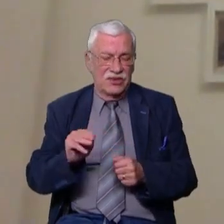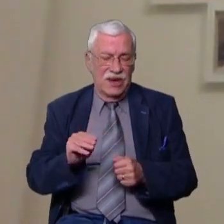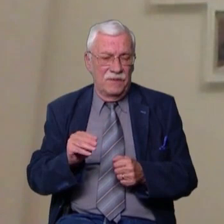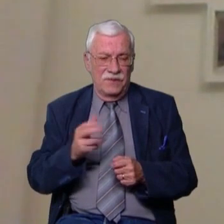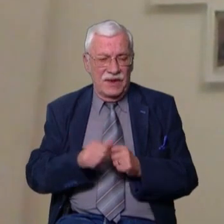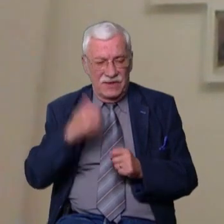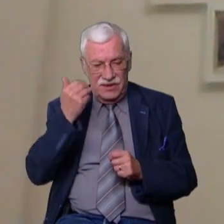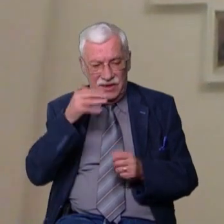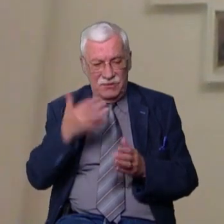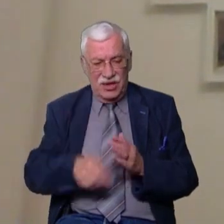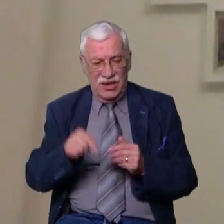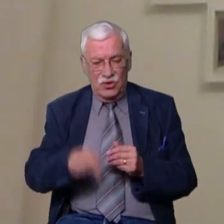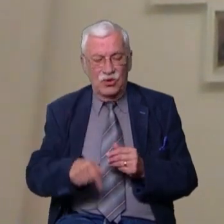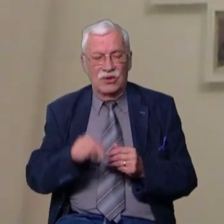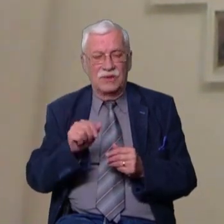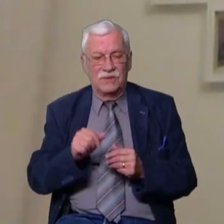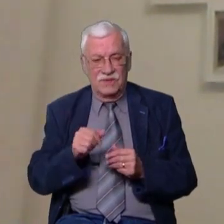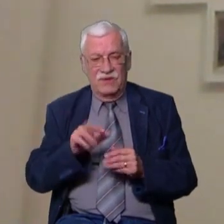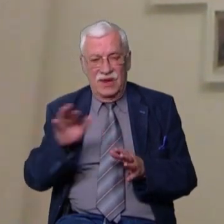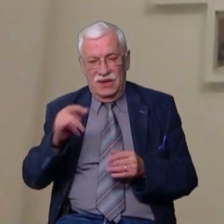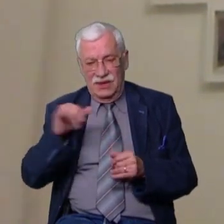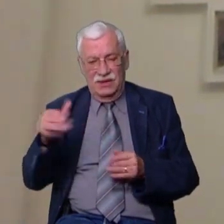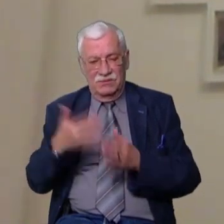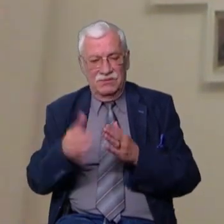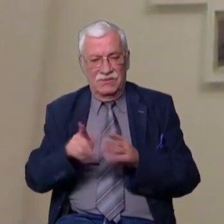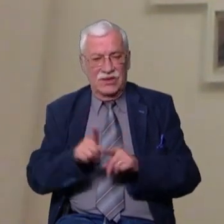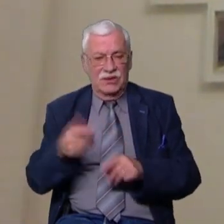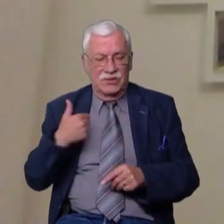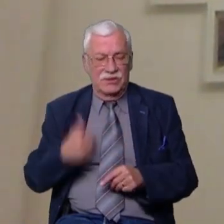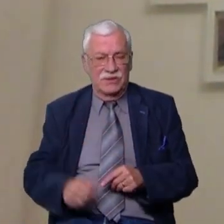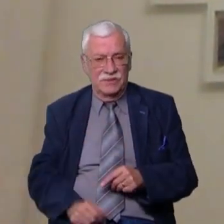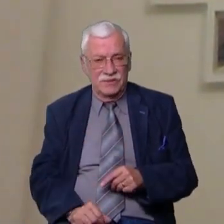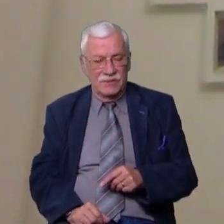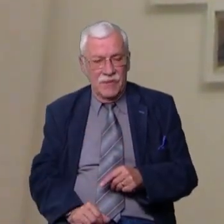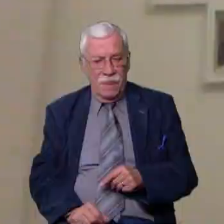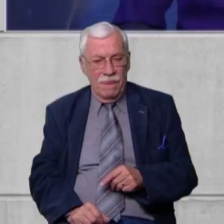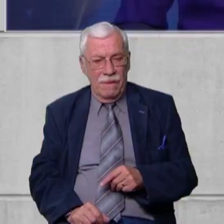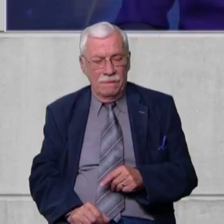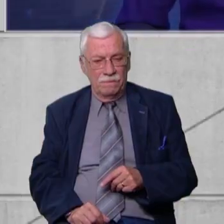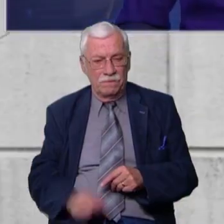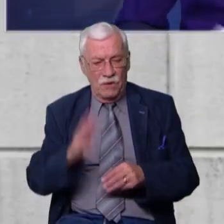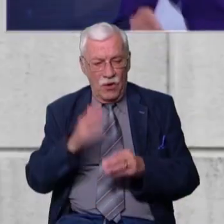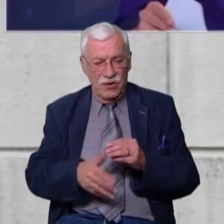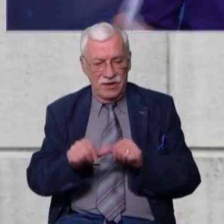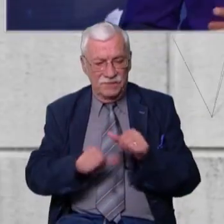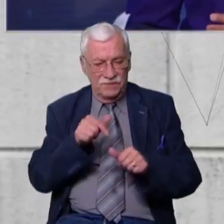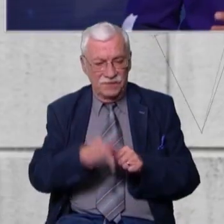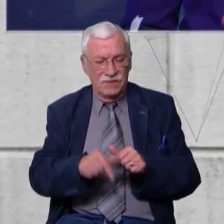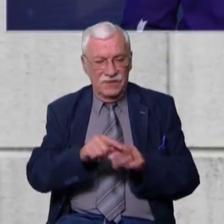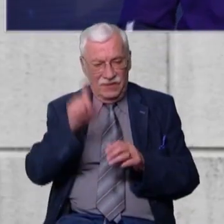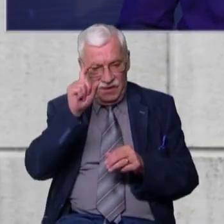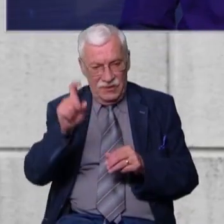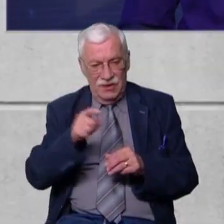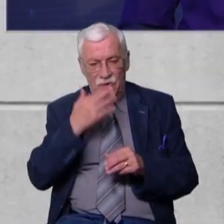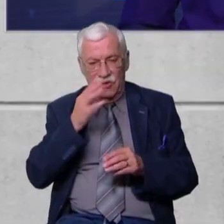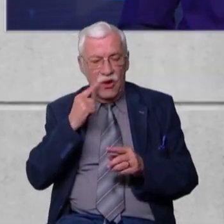wstydem przegrać na Allianz Arena i nie jeden większy zespół od nas z większymi gwiazdami tam przegrywał. Rafale, koniec sezonu Bundesligi. Wspomniałeś coś o imprezie u